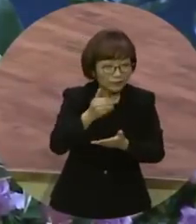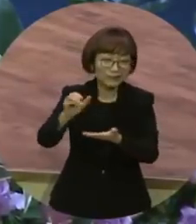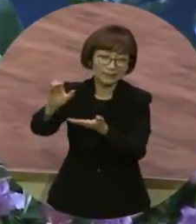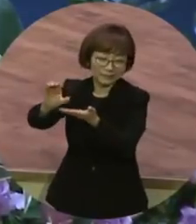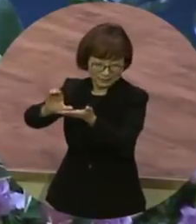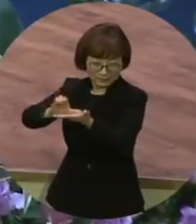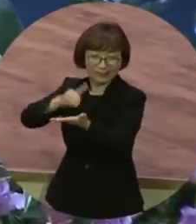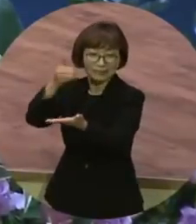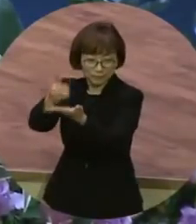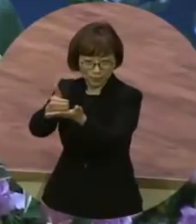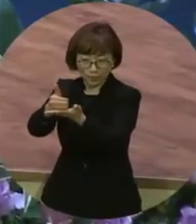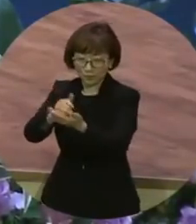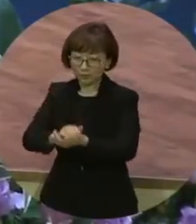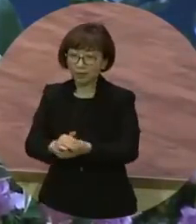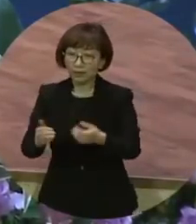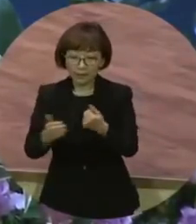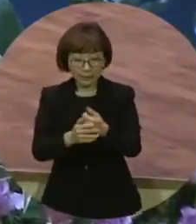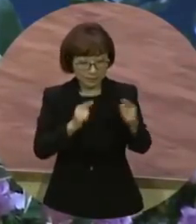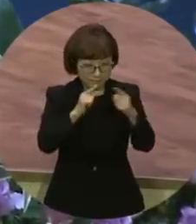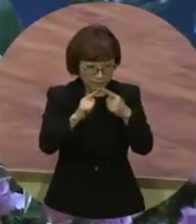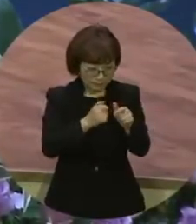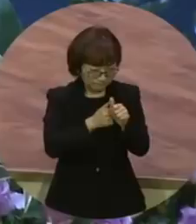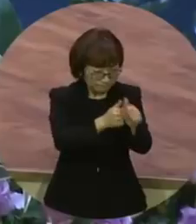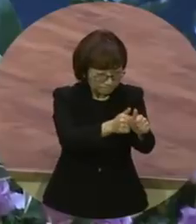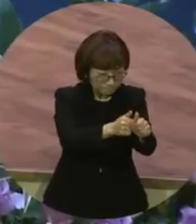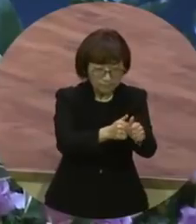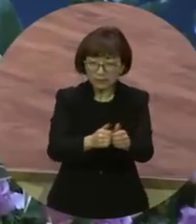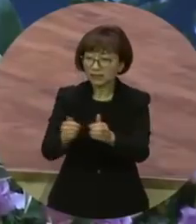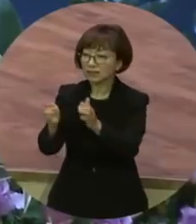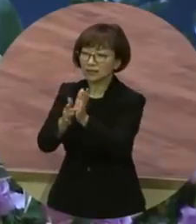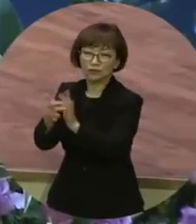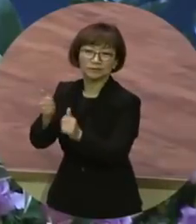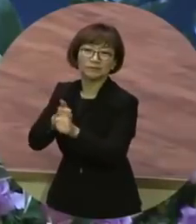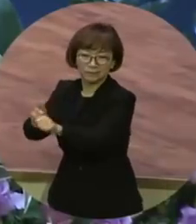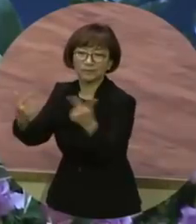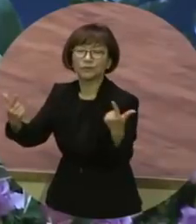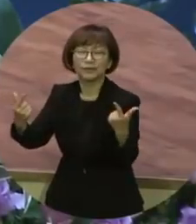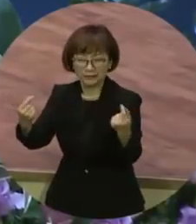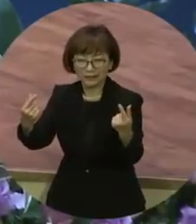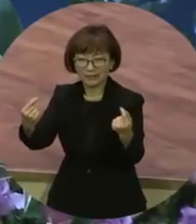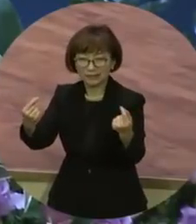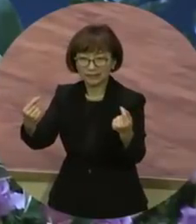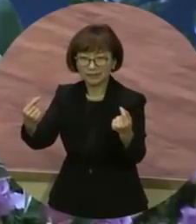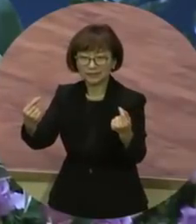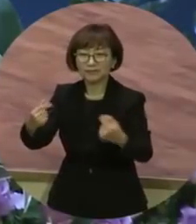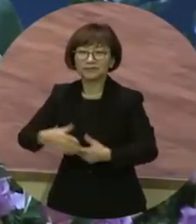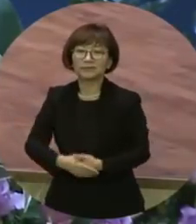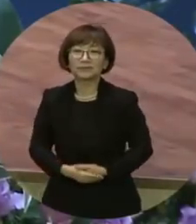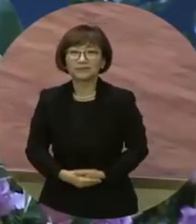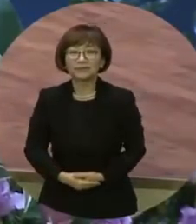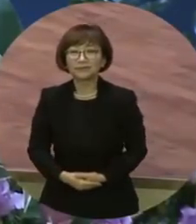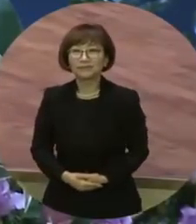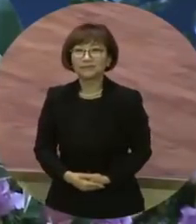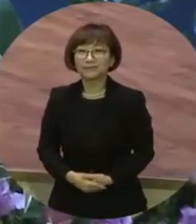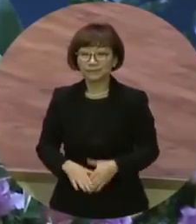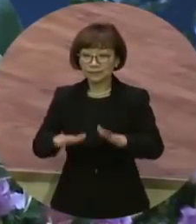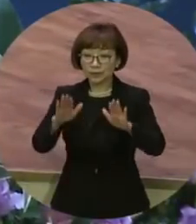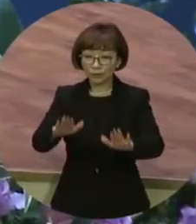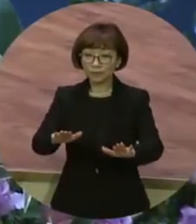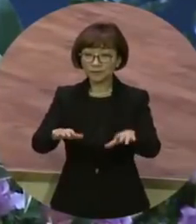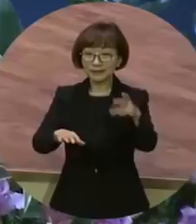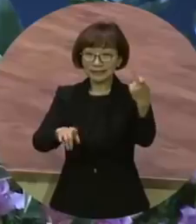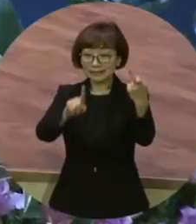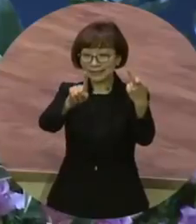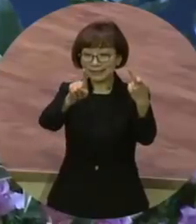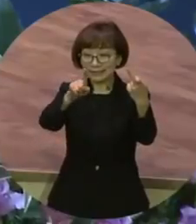중심의 삶은 예수 그리스도 중심의 삶을 말씀하고 있는 것입니다. 그래서 오늘 본문의 1절의 4절을